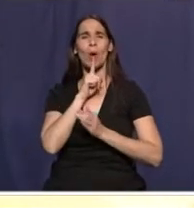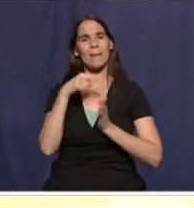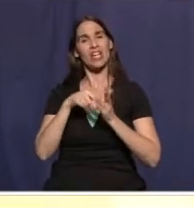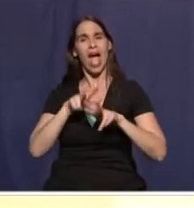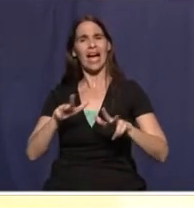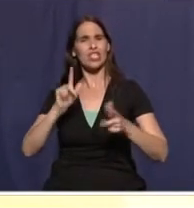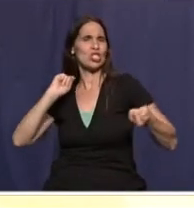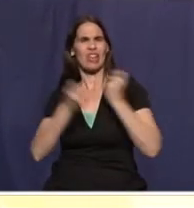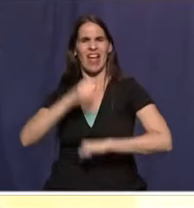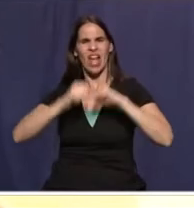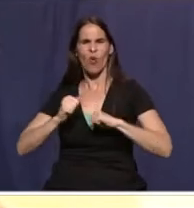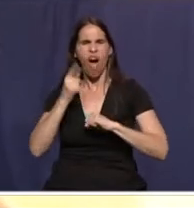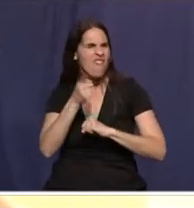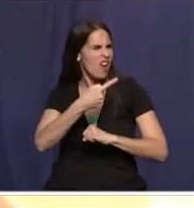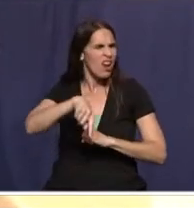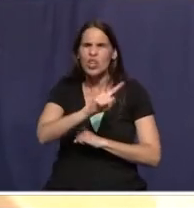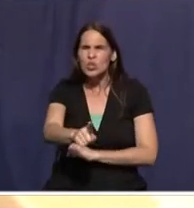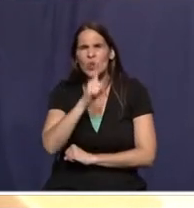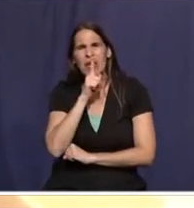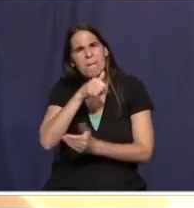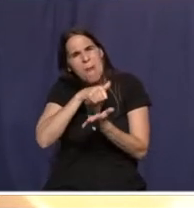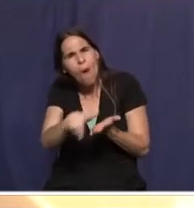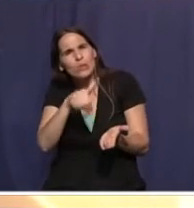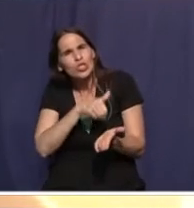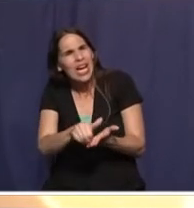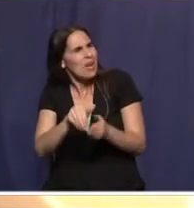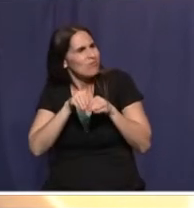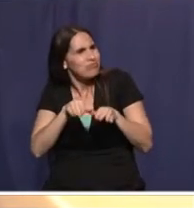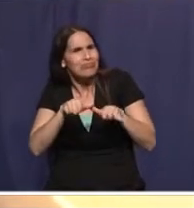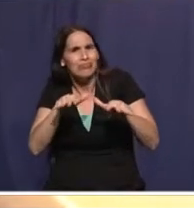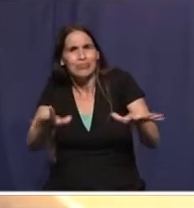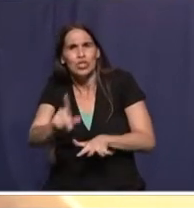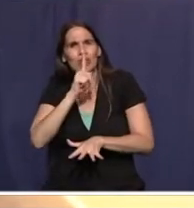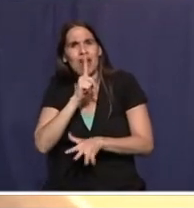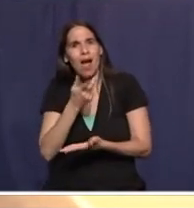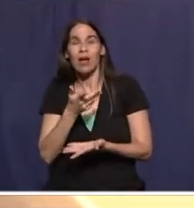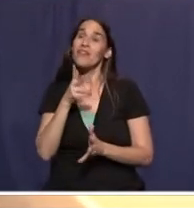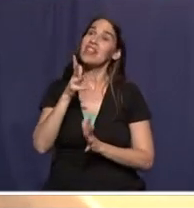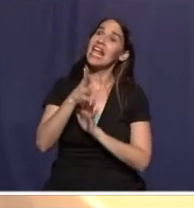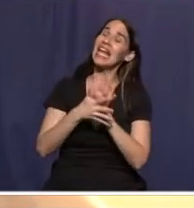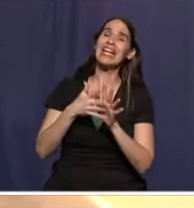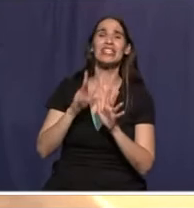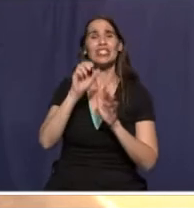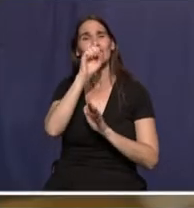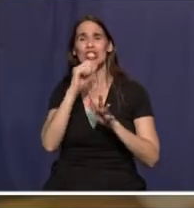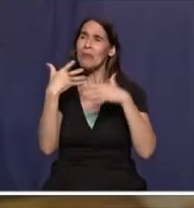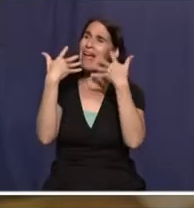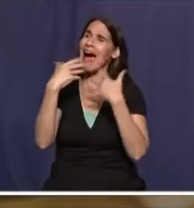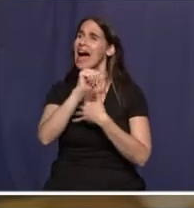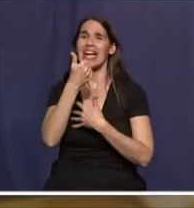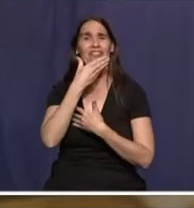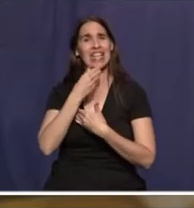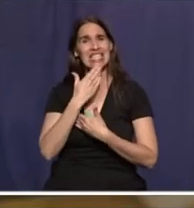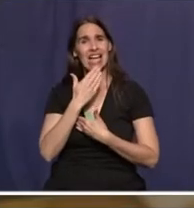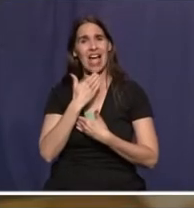השתיקה המקוללת של חלקנו ממשיכה לזעוק ולהדהד? עד מתי נמשיך להגיד שהשיר שמתאר את ארצנו בצורה הכי